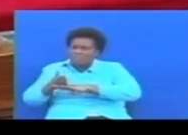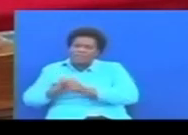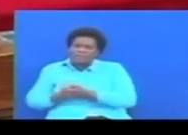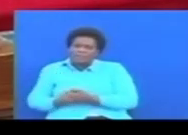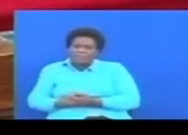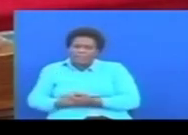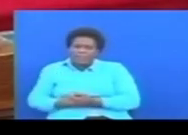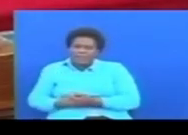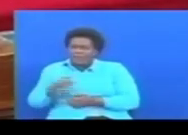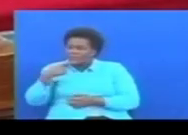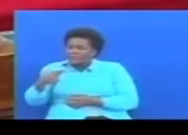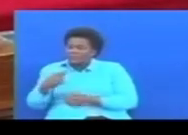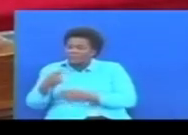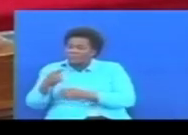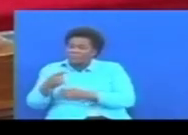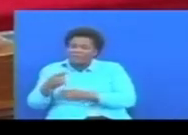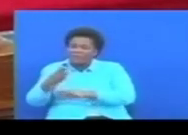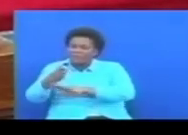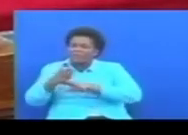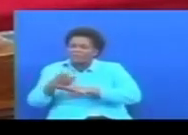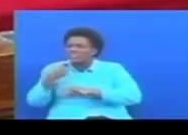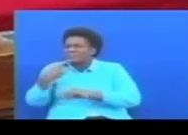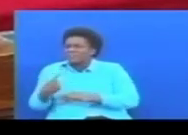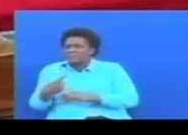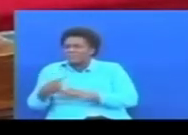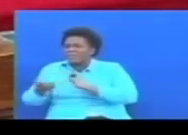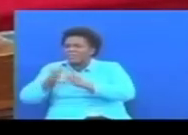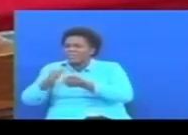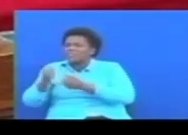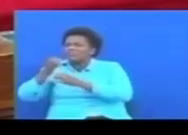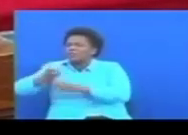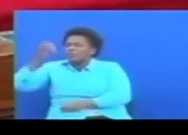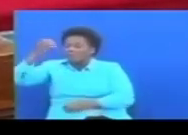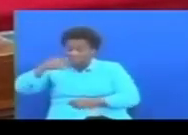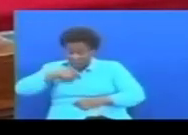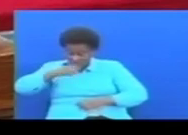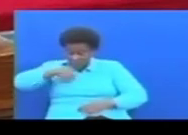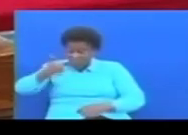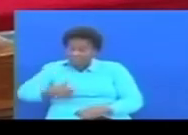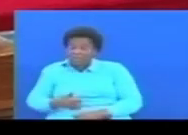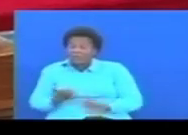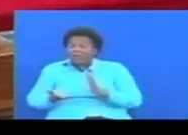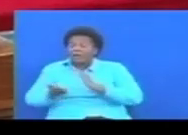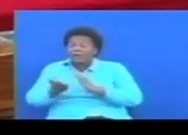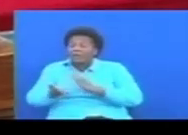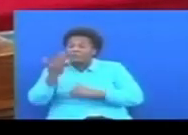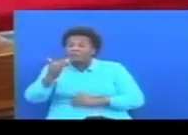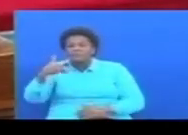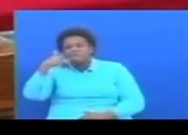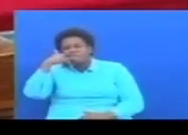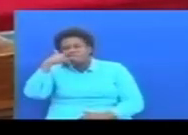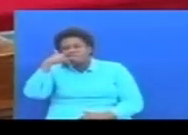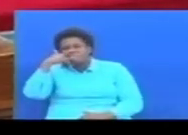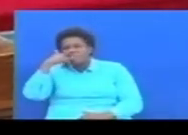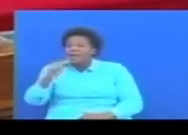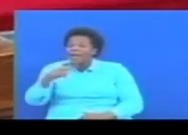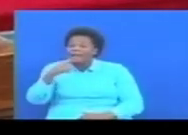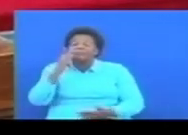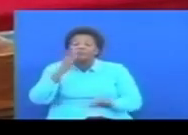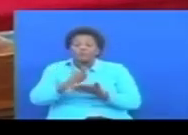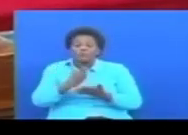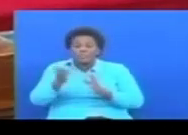kuna tatizo la nguzo, naomba nimtaarifu mkandarasi huyu hata nimewasiliana naye asubuhi hii na kwamba kweli kulikuwa na tatizo